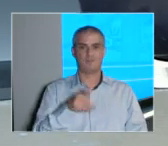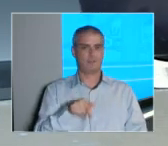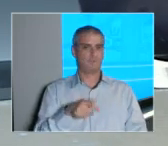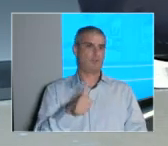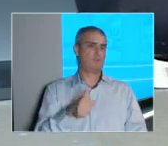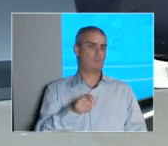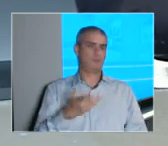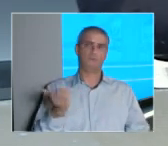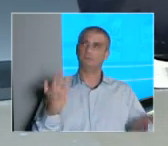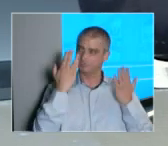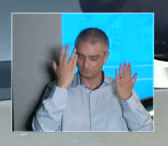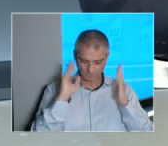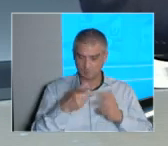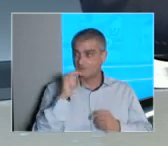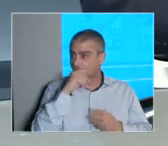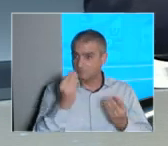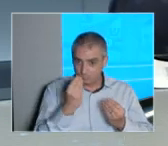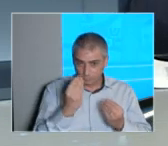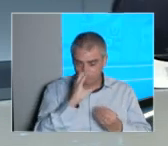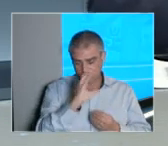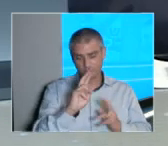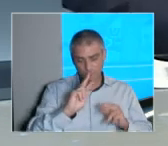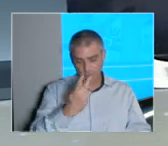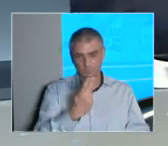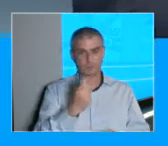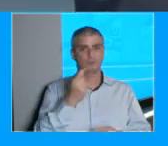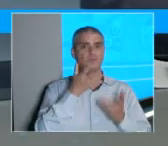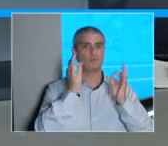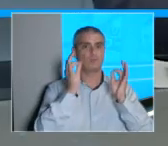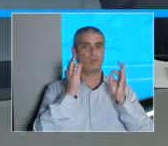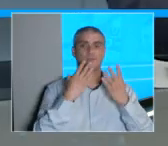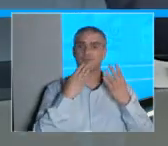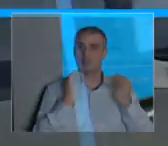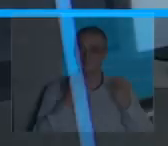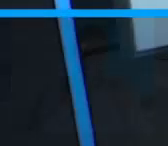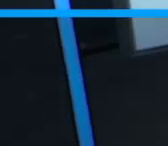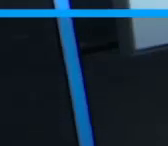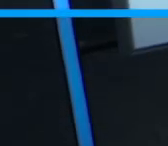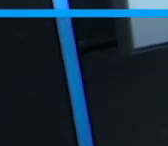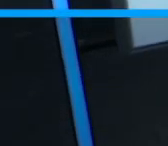בערוץ. בעזרת השם יש הרבה מקומות. אם פספסתם משהו, ספו בשני. שבוע מיוחד עם יעקב ריבלין. תודה רבה.